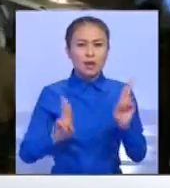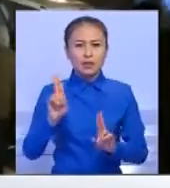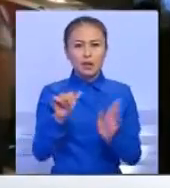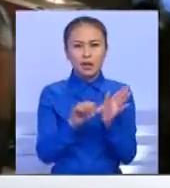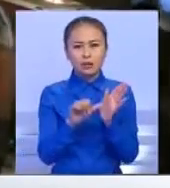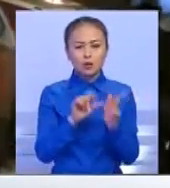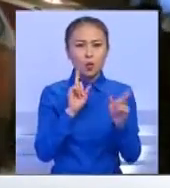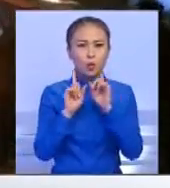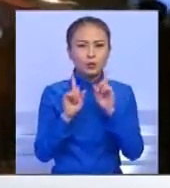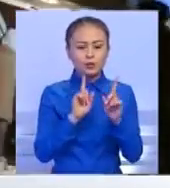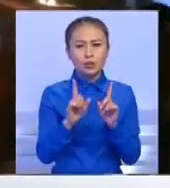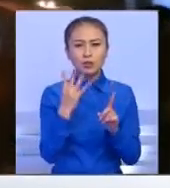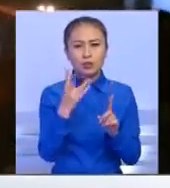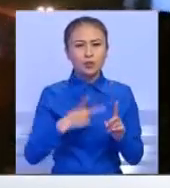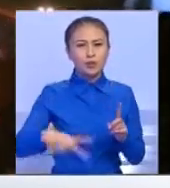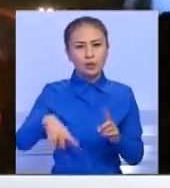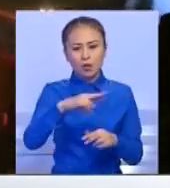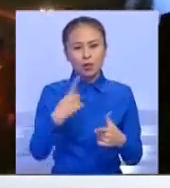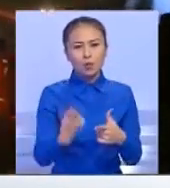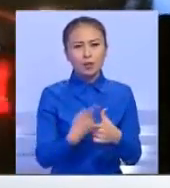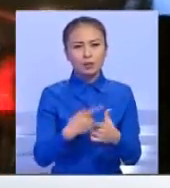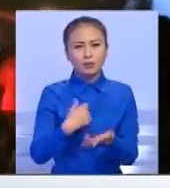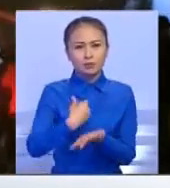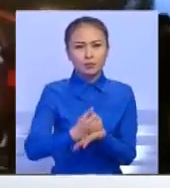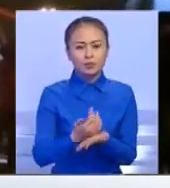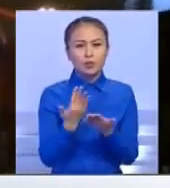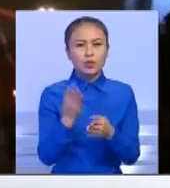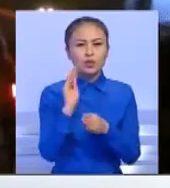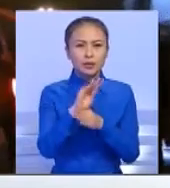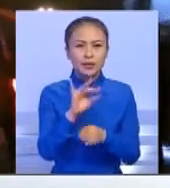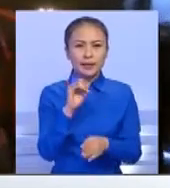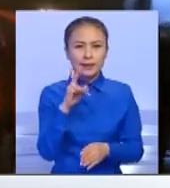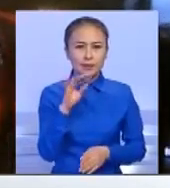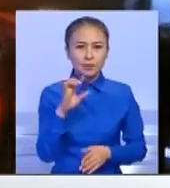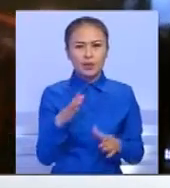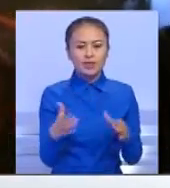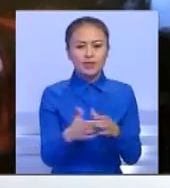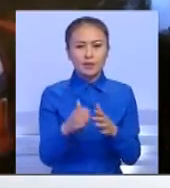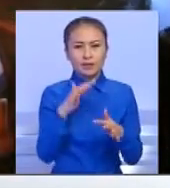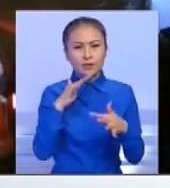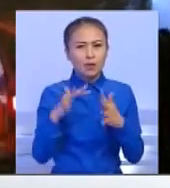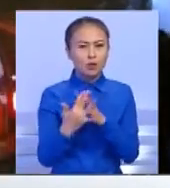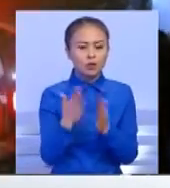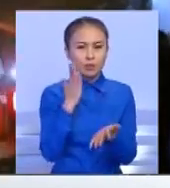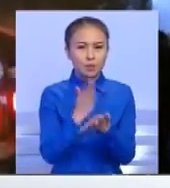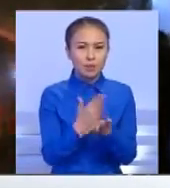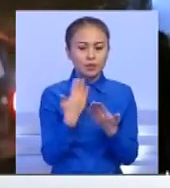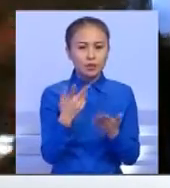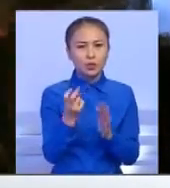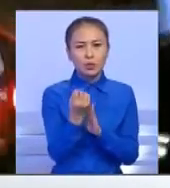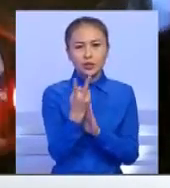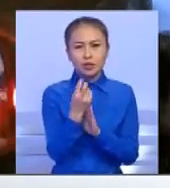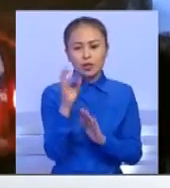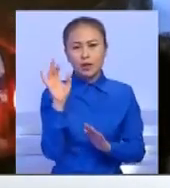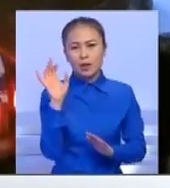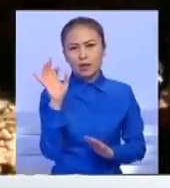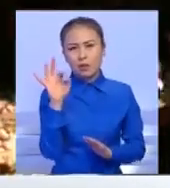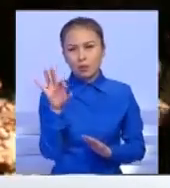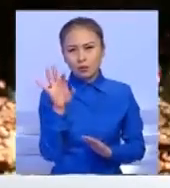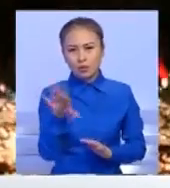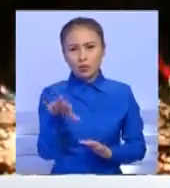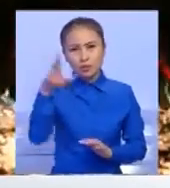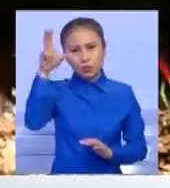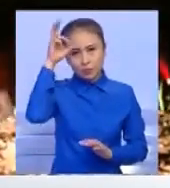6-шы отырысында 4 бірдей қауіпсіз аймақ белгіленген болатын. Оның ішінде Идлиб провинциясы да бар. Осы мақсатта 12-ші қазан